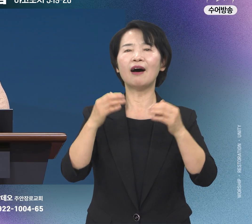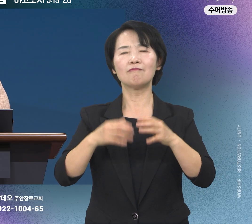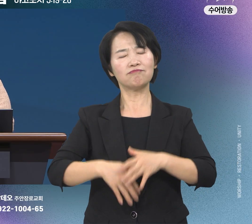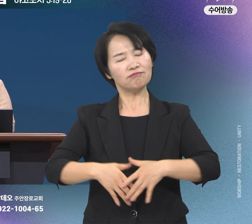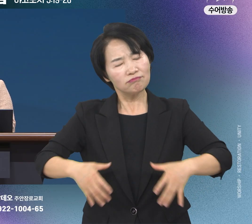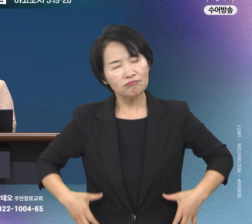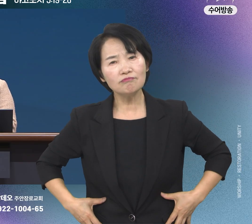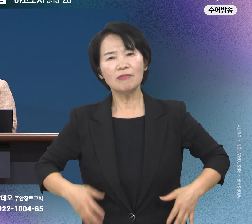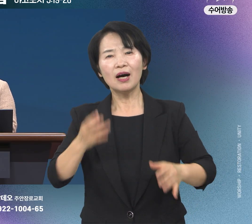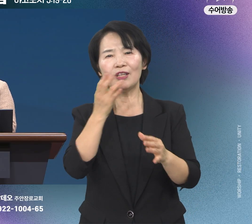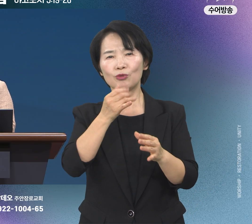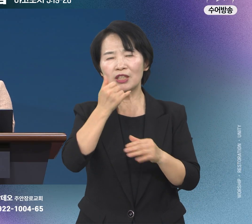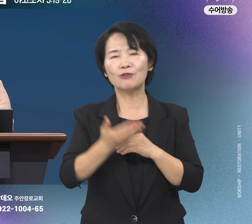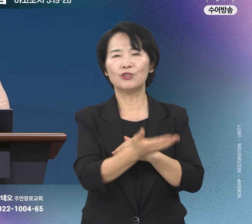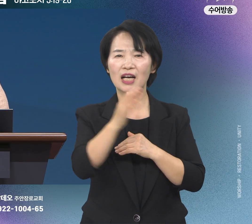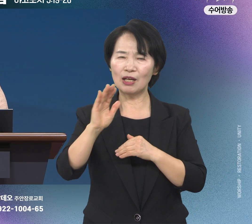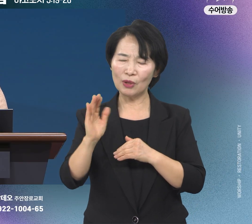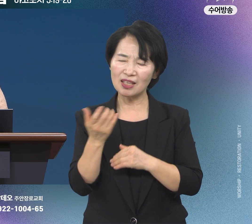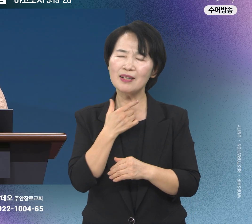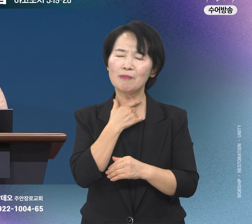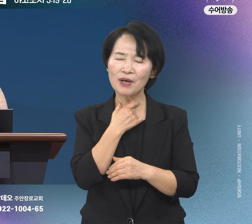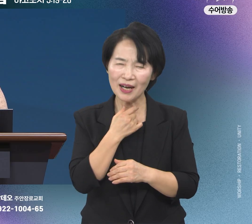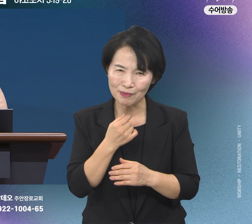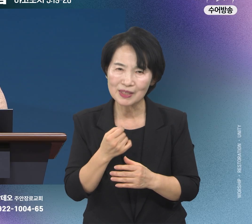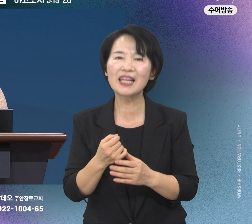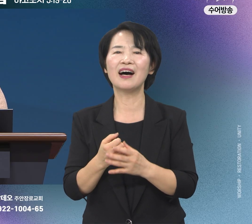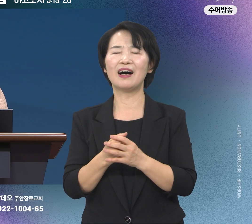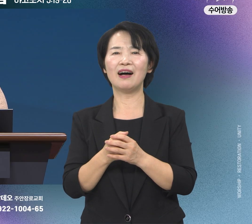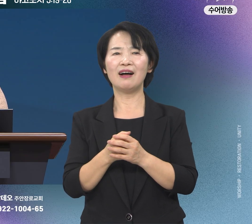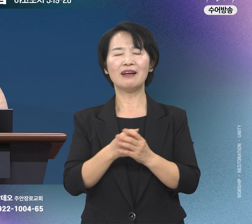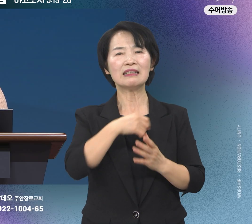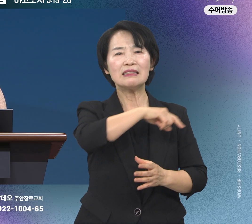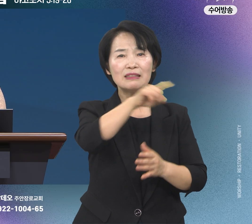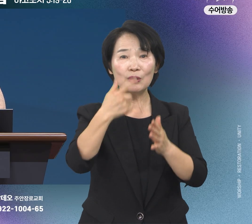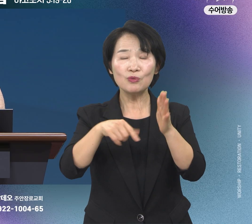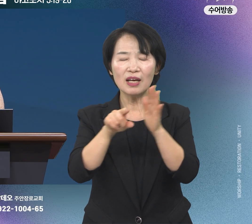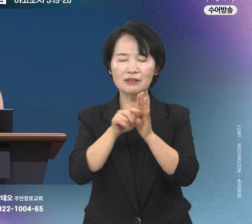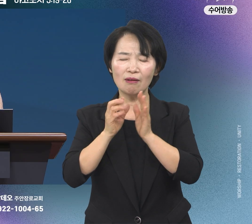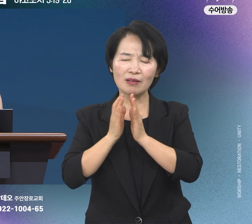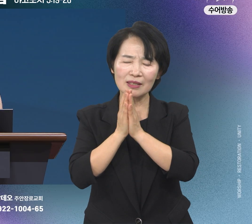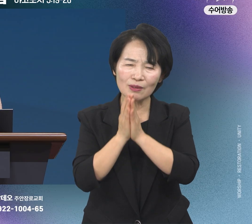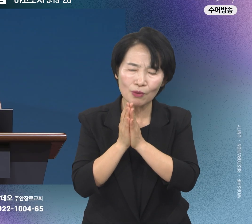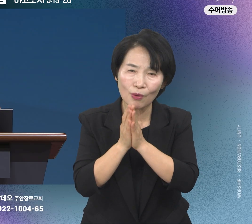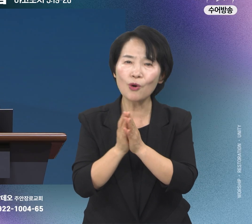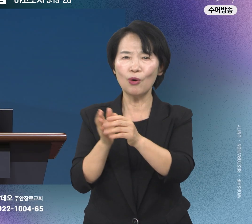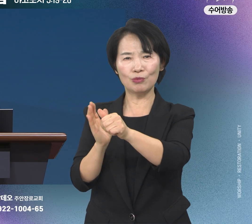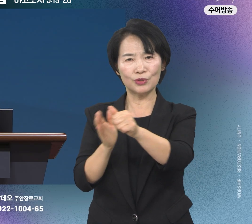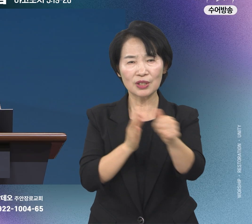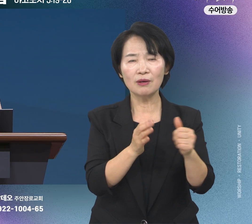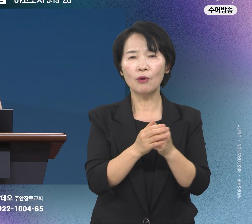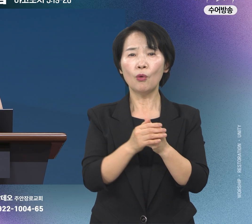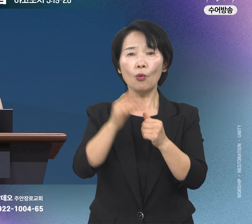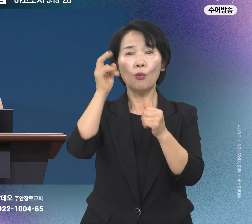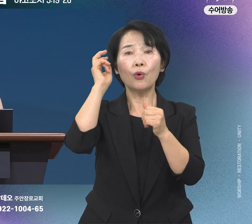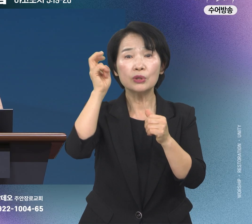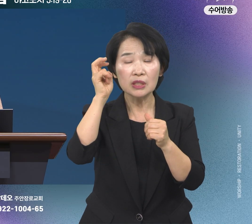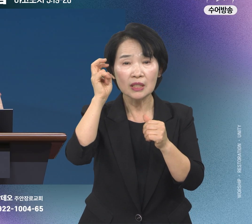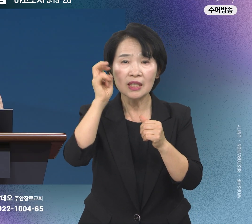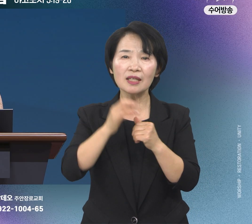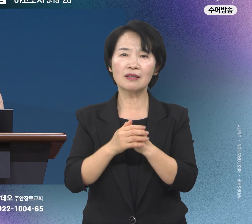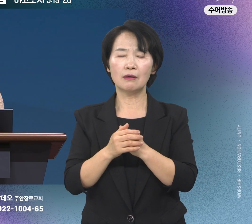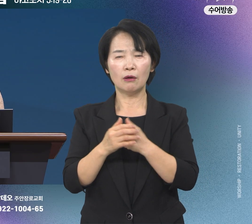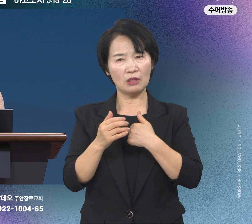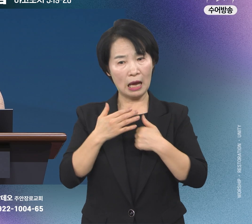여러분들이 되셨으면 좋겠습니다. 그들을 위해서 기도해 주세요. 혹시나 길을 가다가 아니면